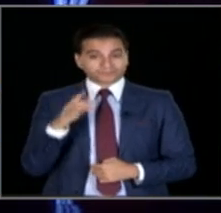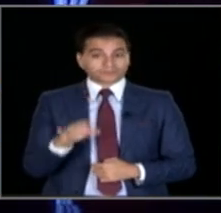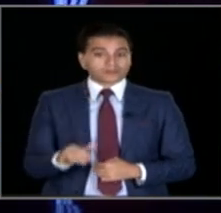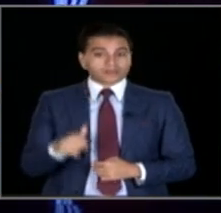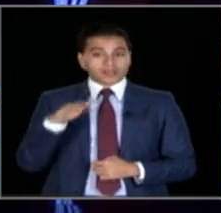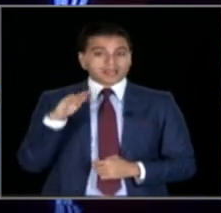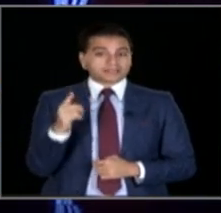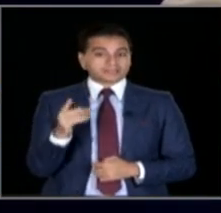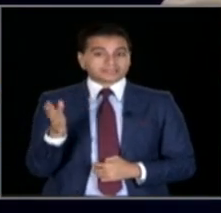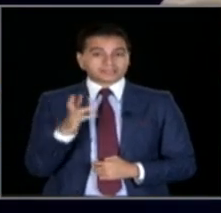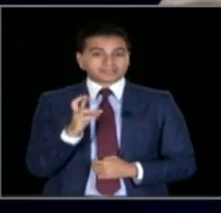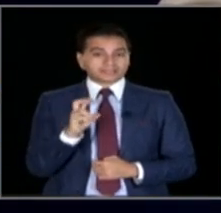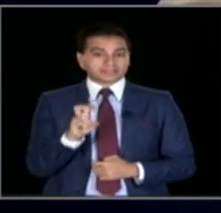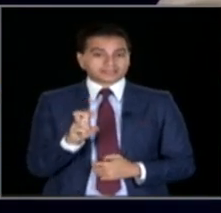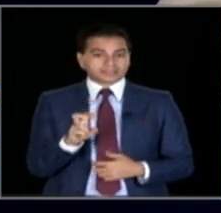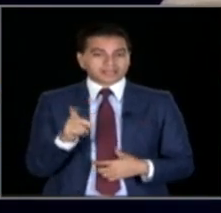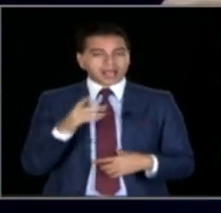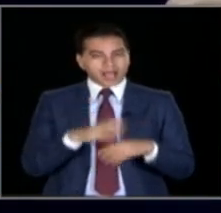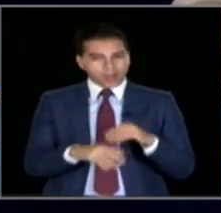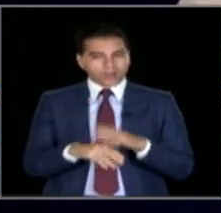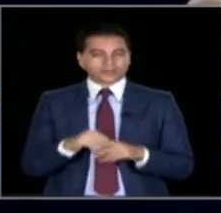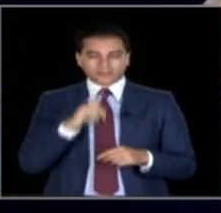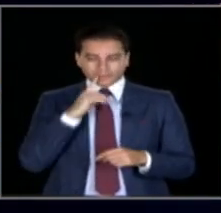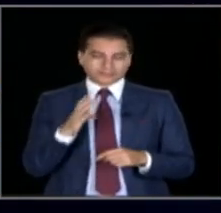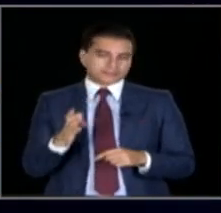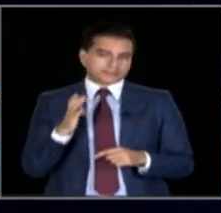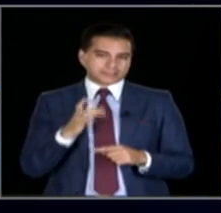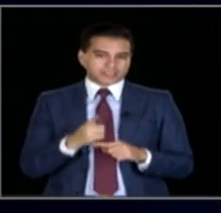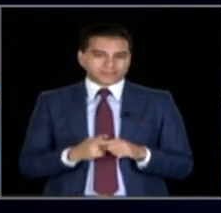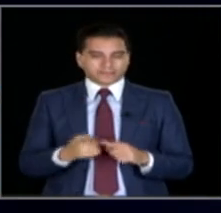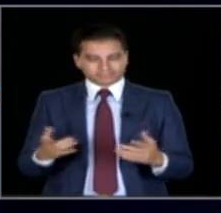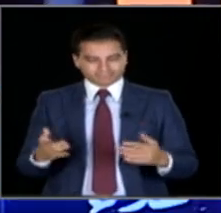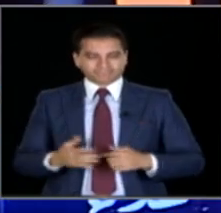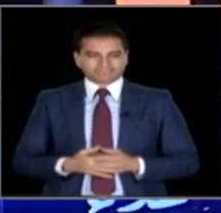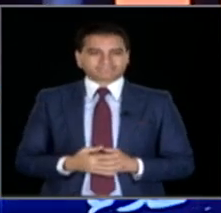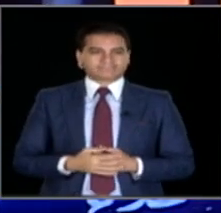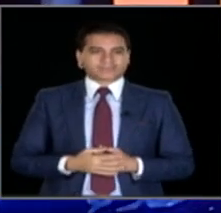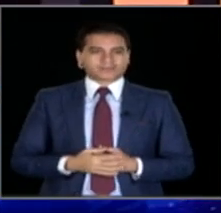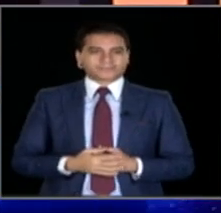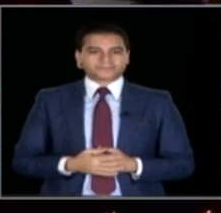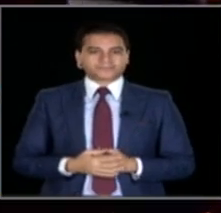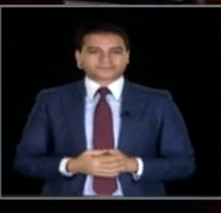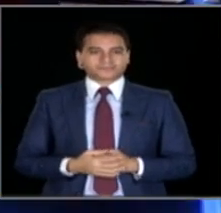رزق. ياسر رزق، حاولت ولكن إجابة خاطئة.